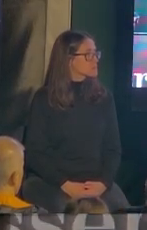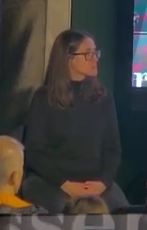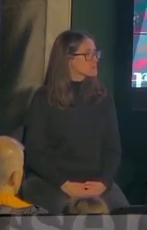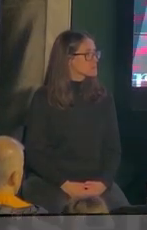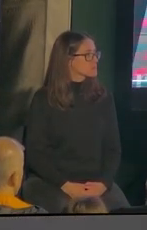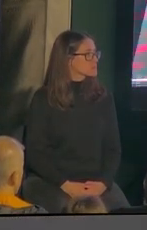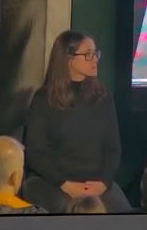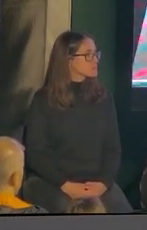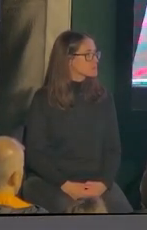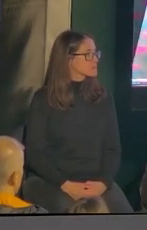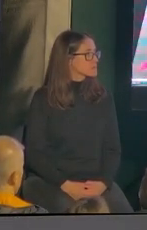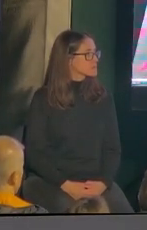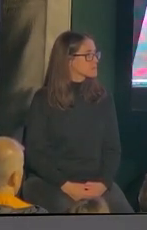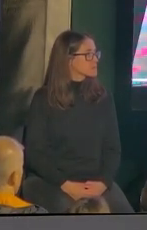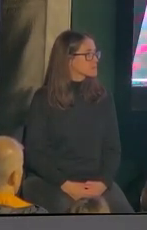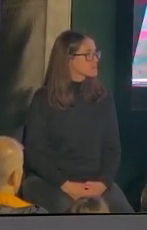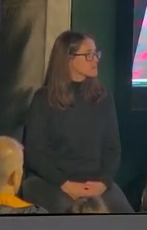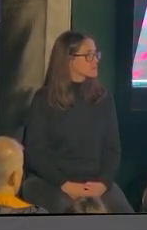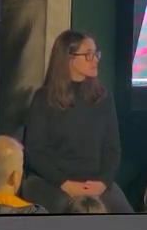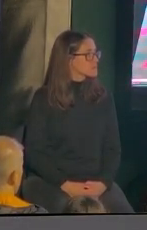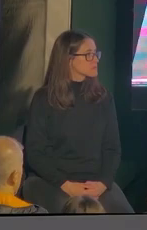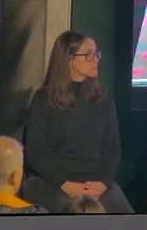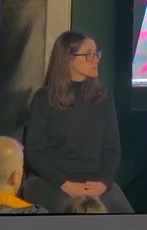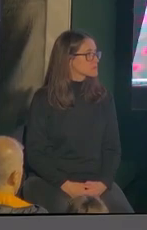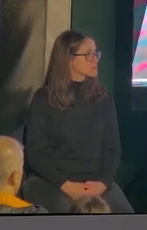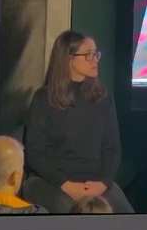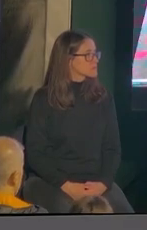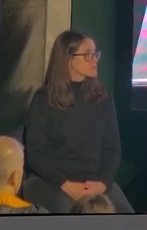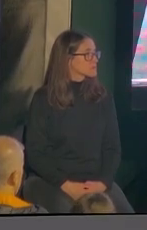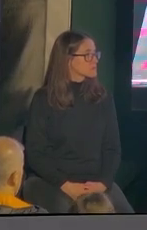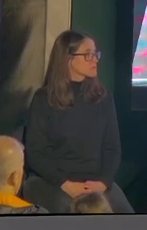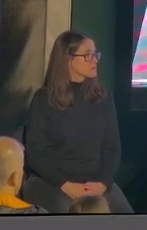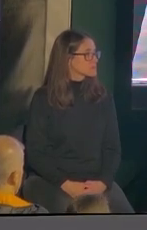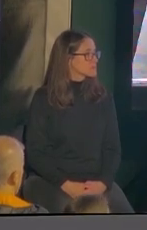netejarem una mica. Perfecte.